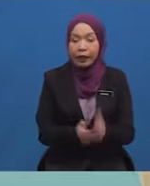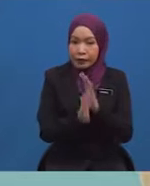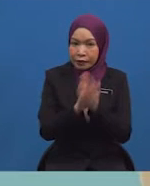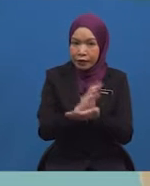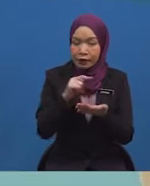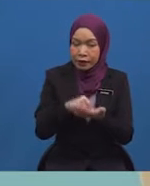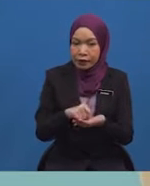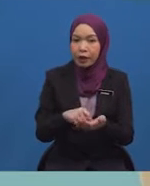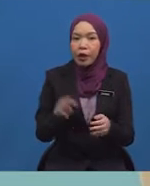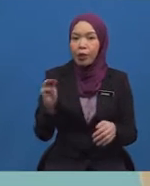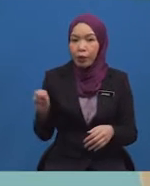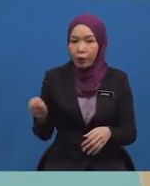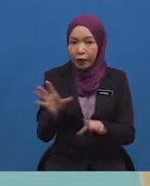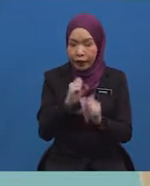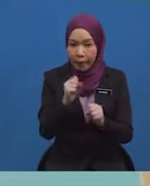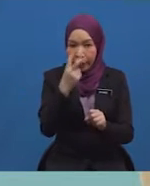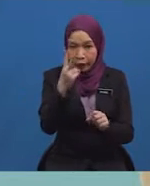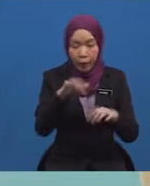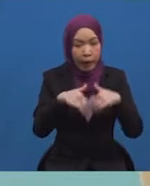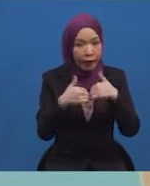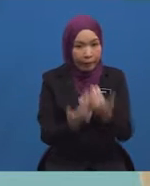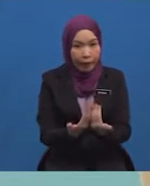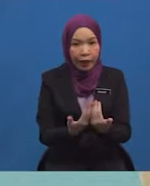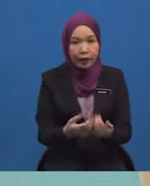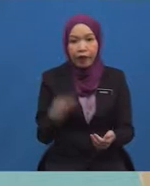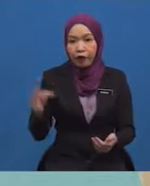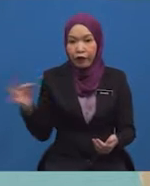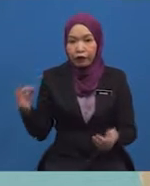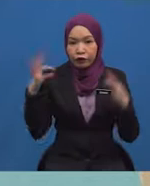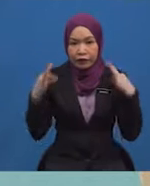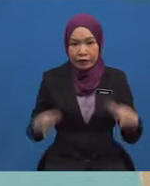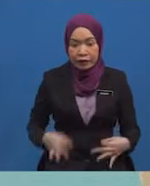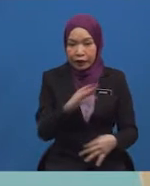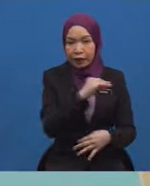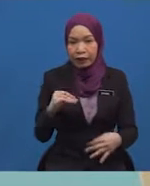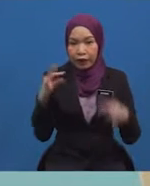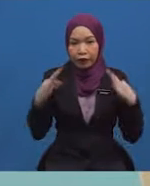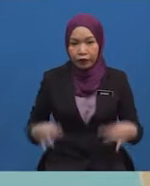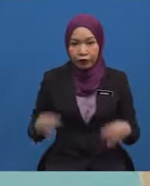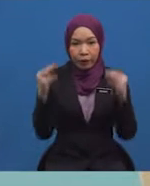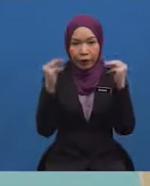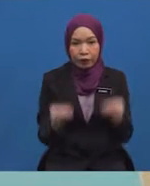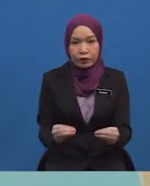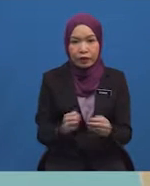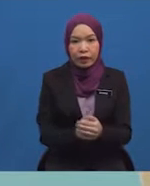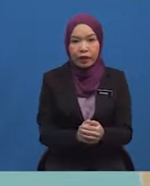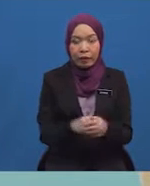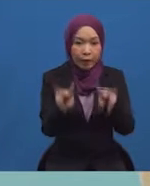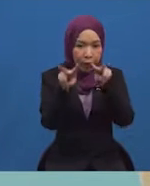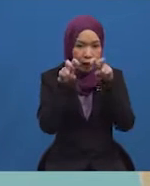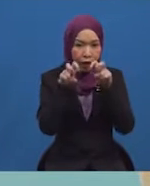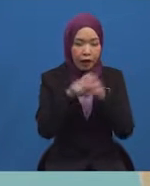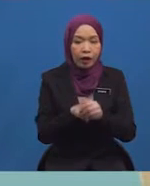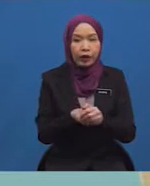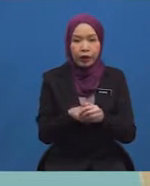sini murid-murid dapat lihat bagaimana faktor fizikal dan faktor manusia mempengaruhi